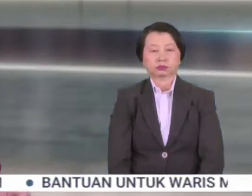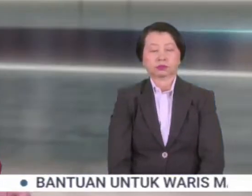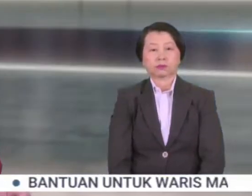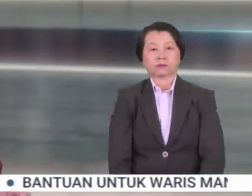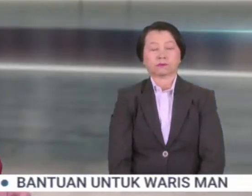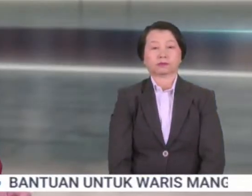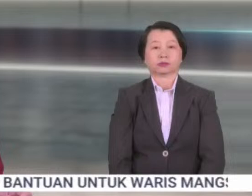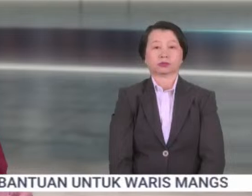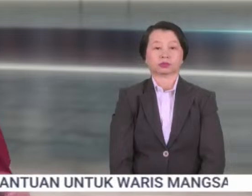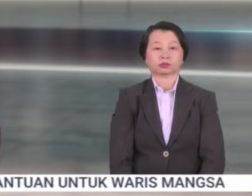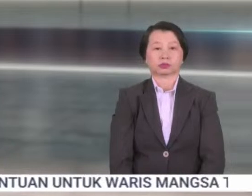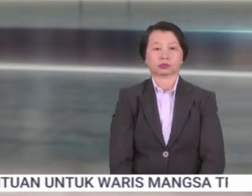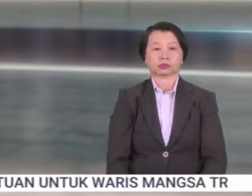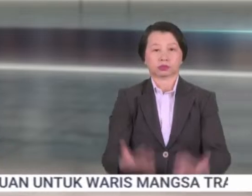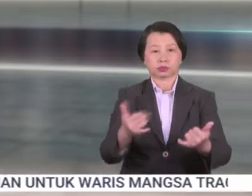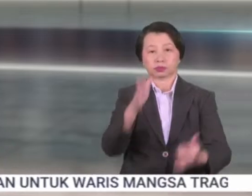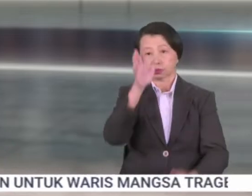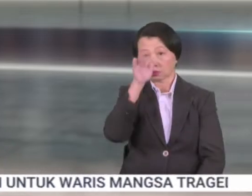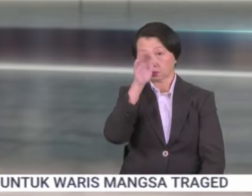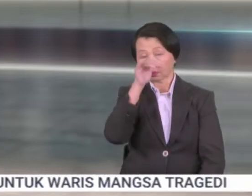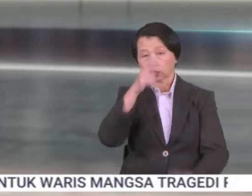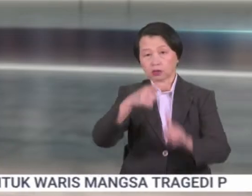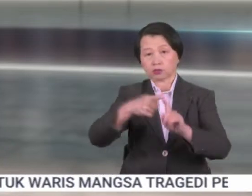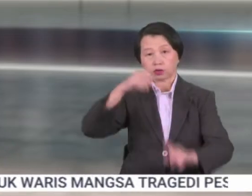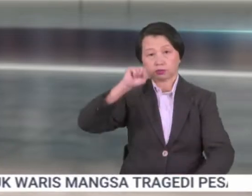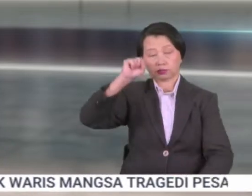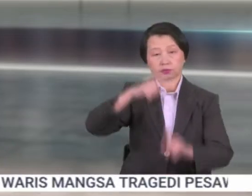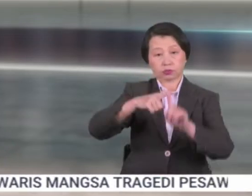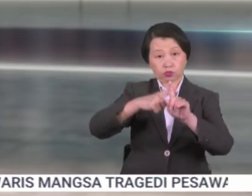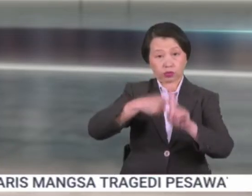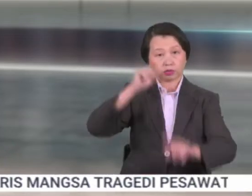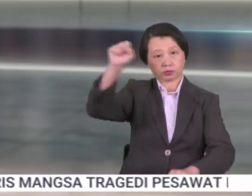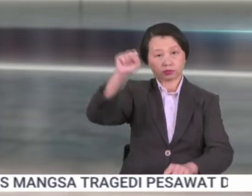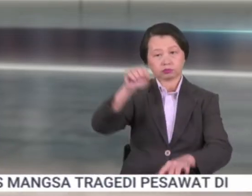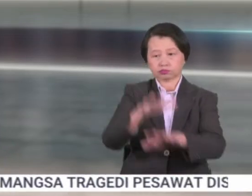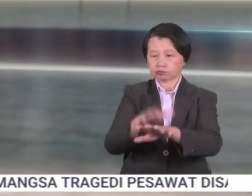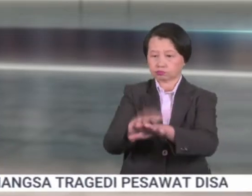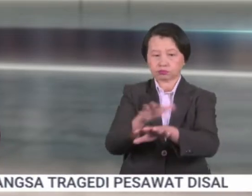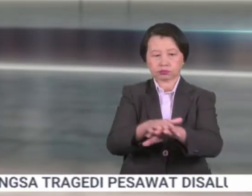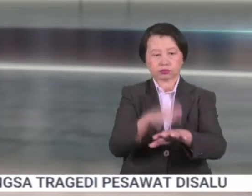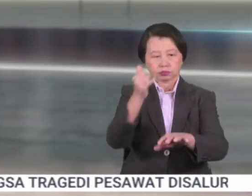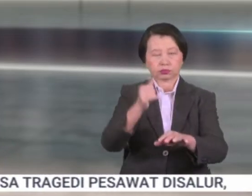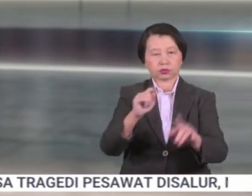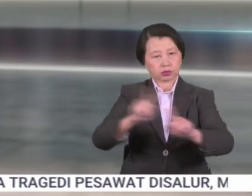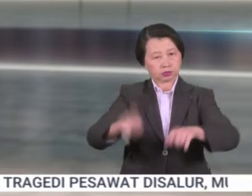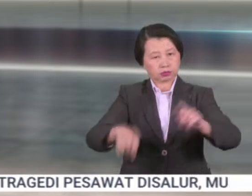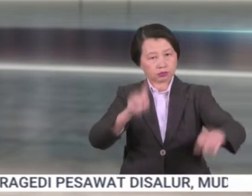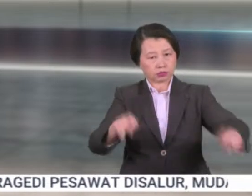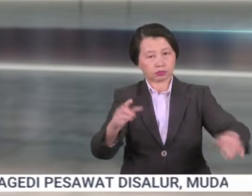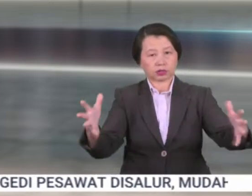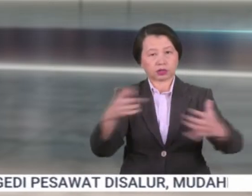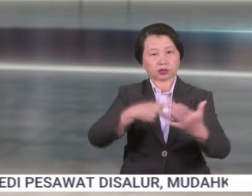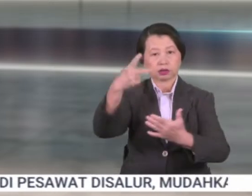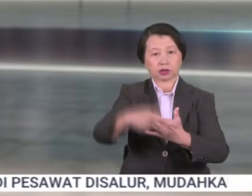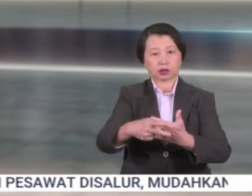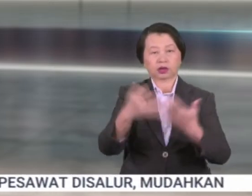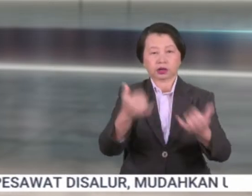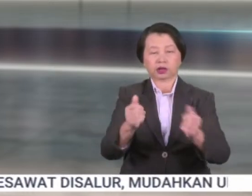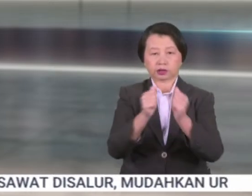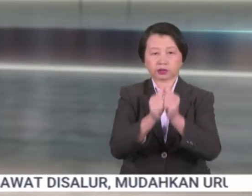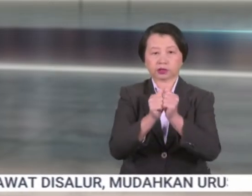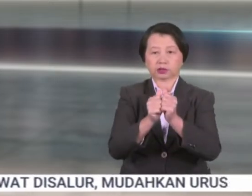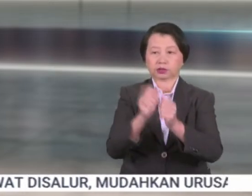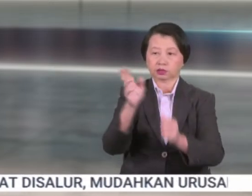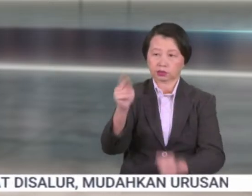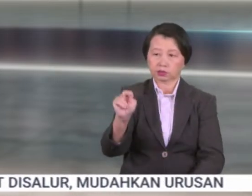kita ba saudara di Melaka bulan kebangsaan terus disemarakkan dengan pelagaiara danengis dan perinci kita